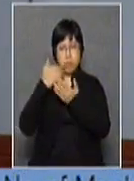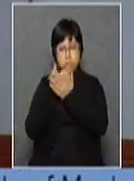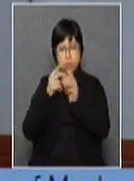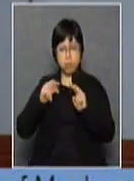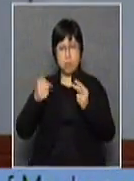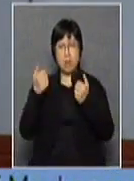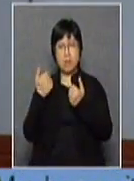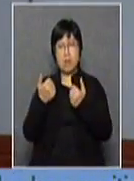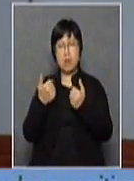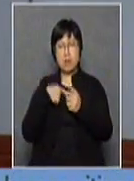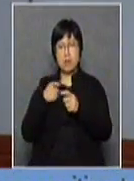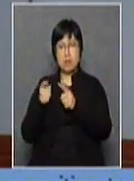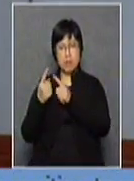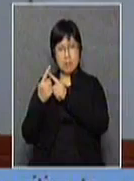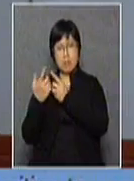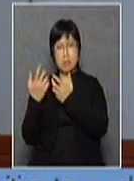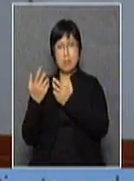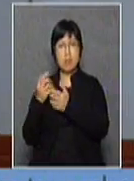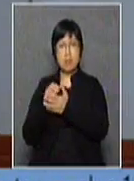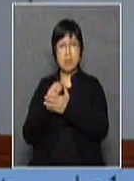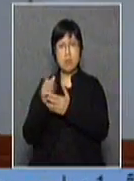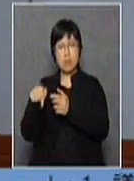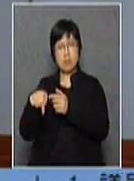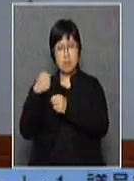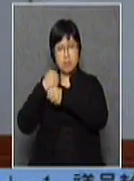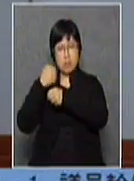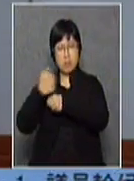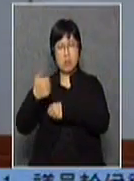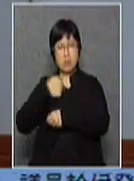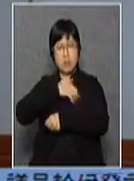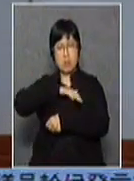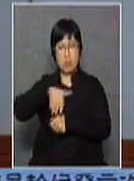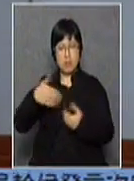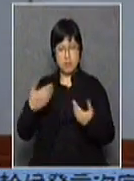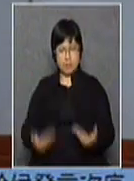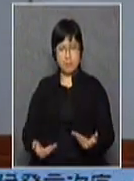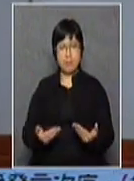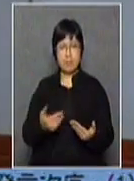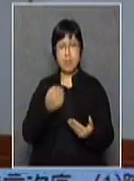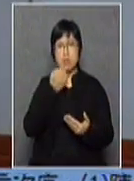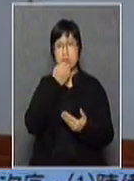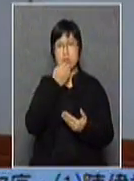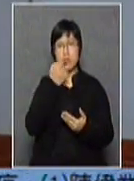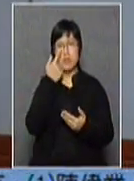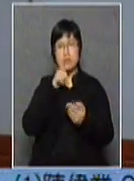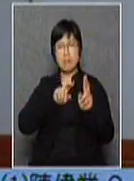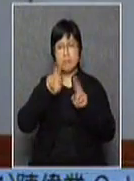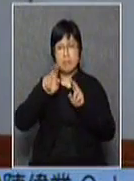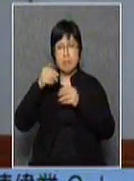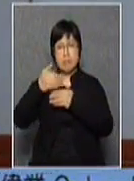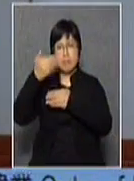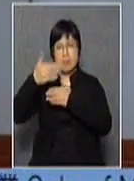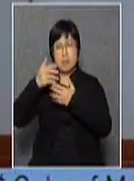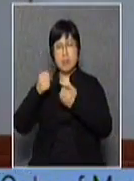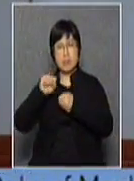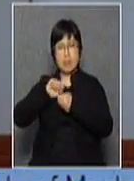更有利居民當區就業。我們現正進行東涌新市鎮